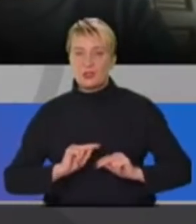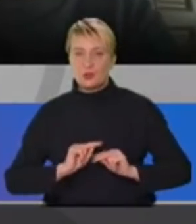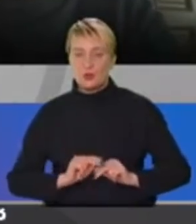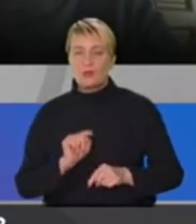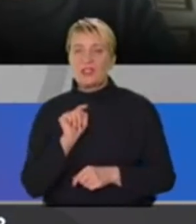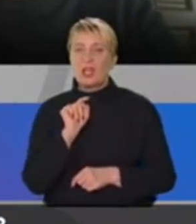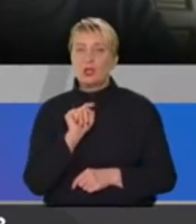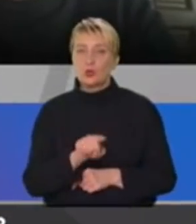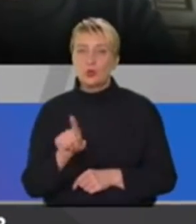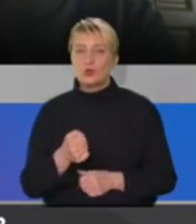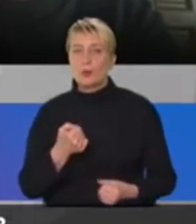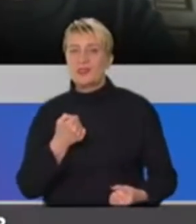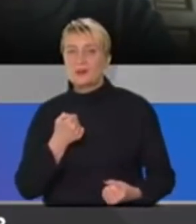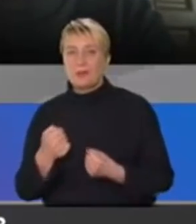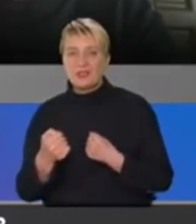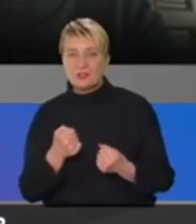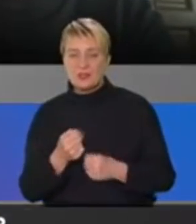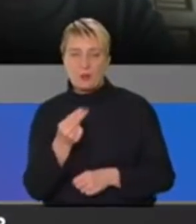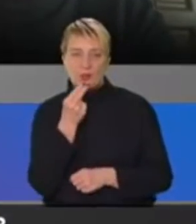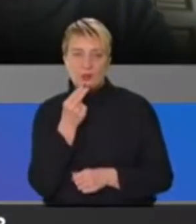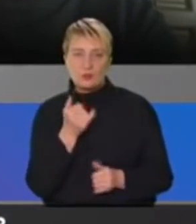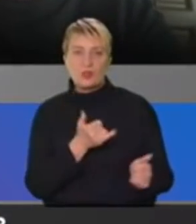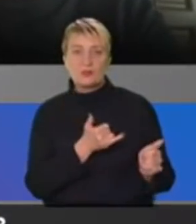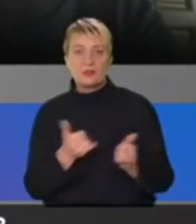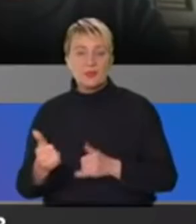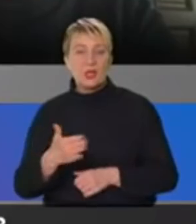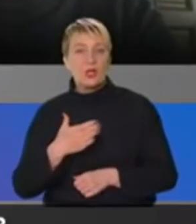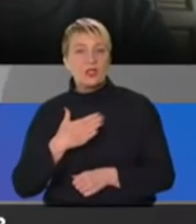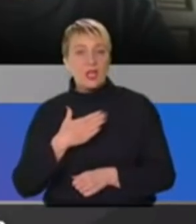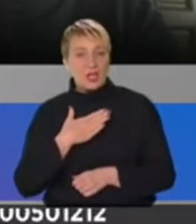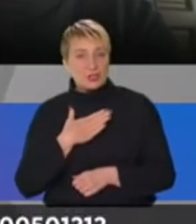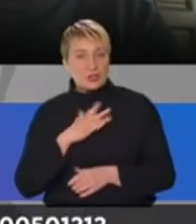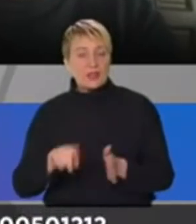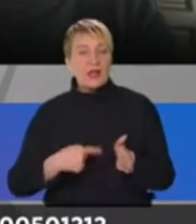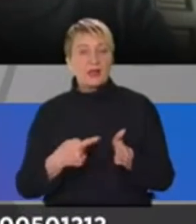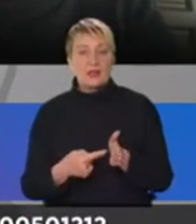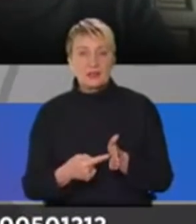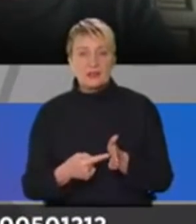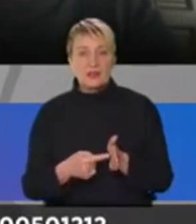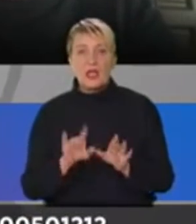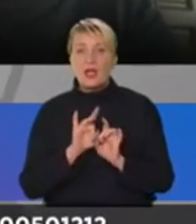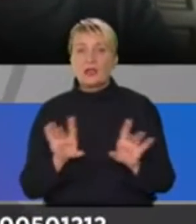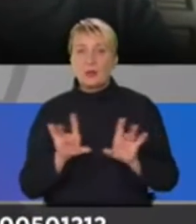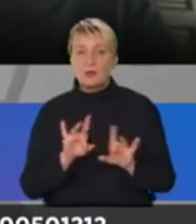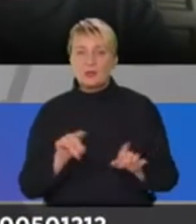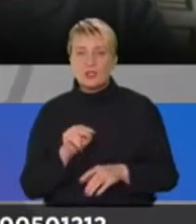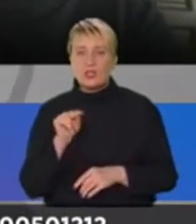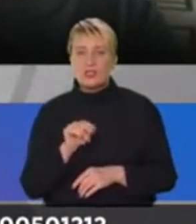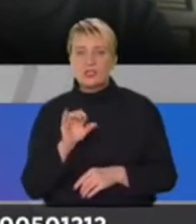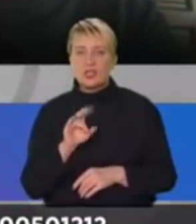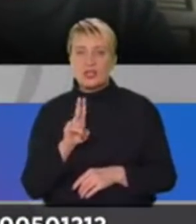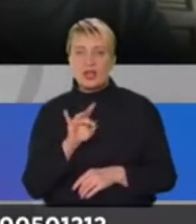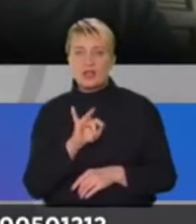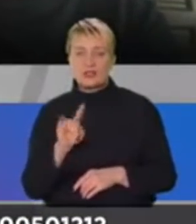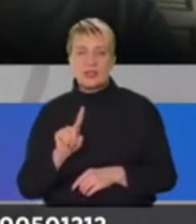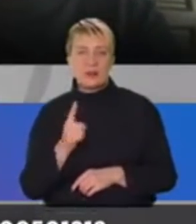щоб зміцнювати продовольчу безпеку нашої країни. Дивлюсь там репортажі про Черкаси. Репортажі це були якраз у